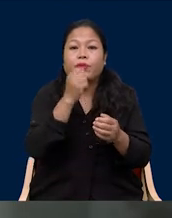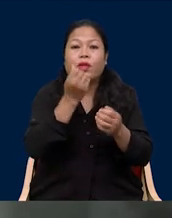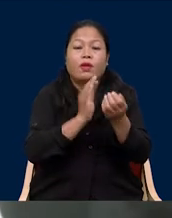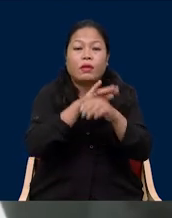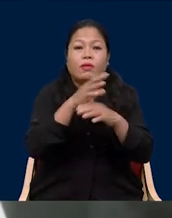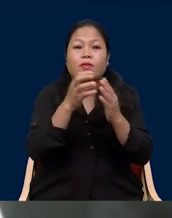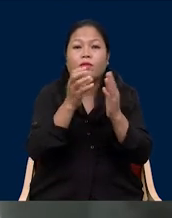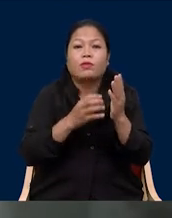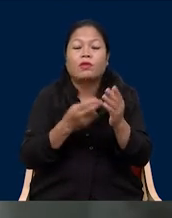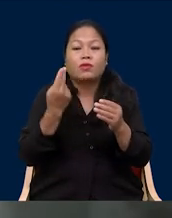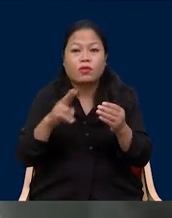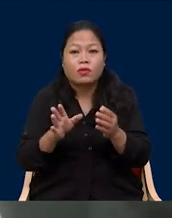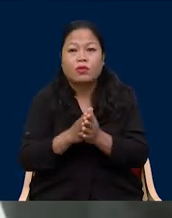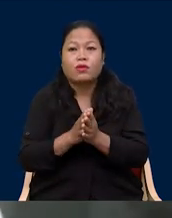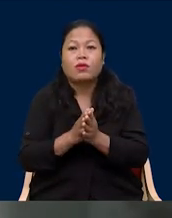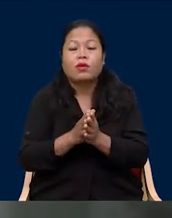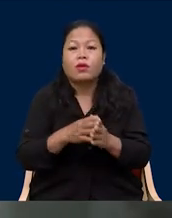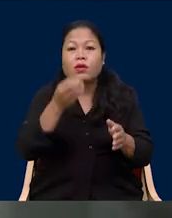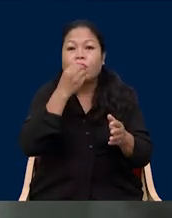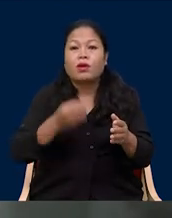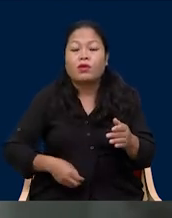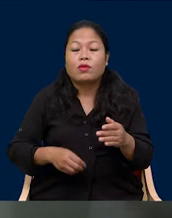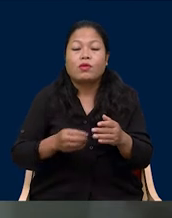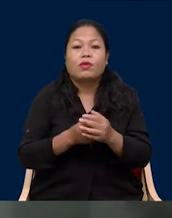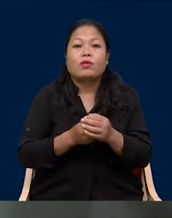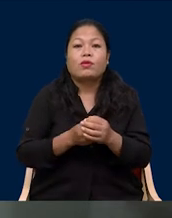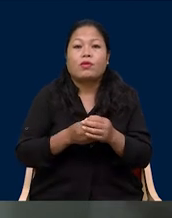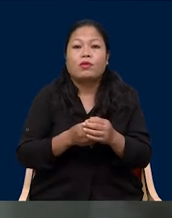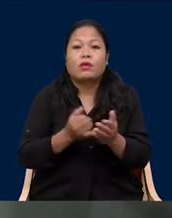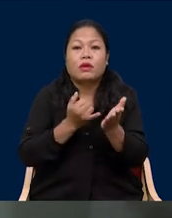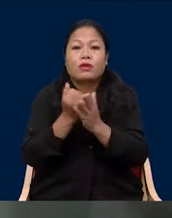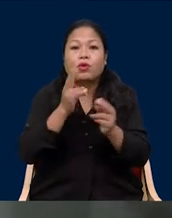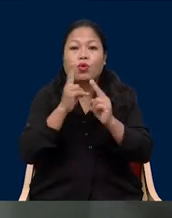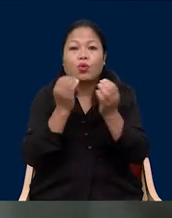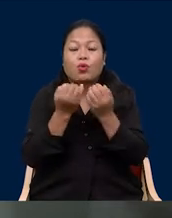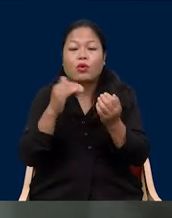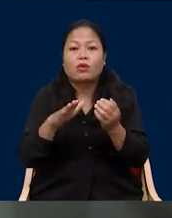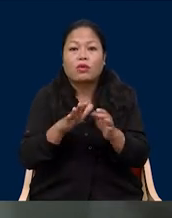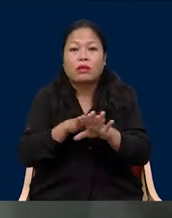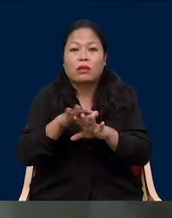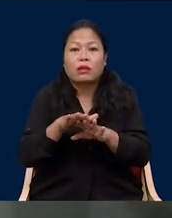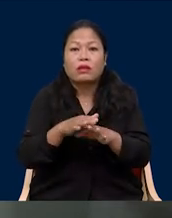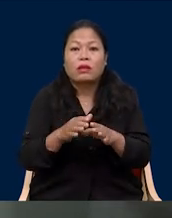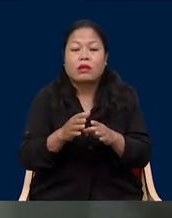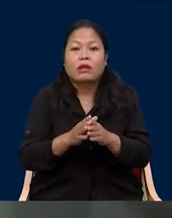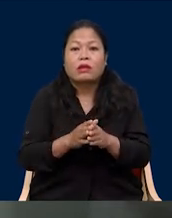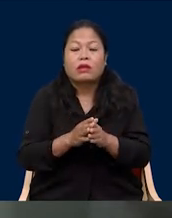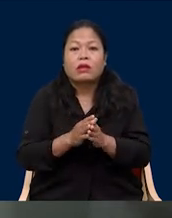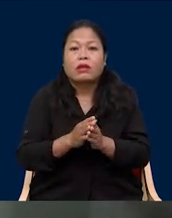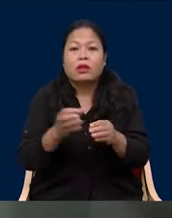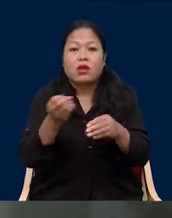जस्तो बाढी बढेको छ, त्यसपछि यो फुड इनसिक्योरिटी, हाम्रो यो कृषिको कुराहरू गर्दाखेरि त्यसमा पनि